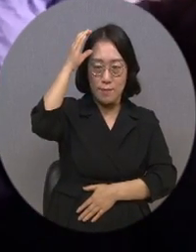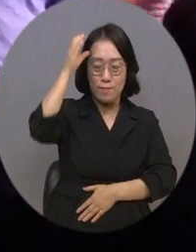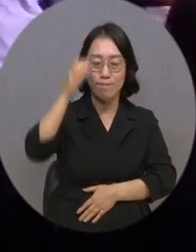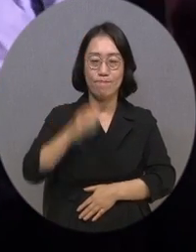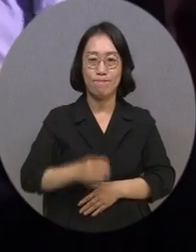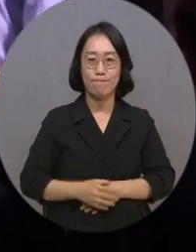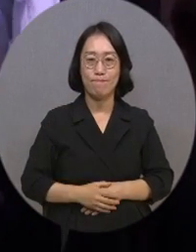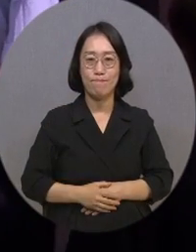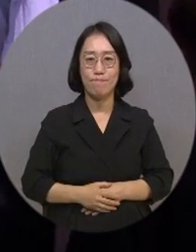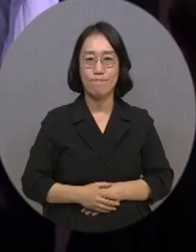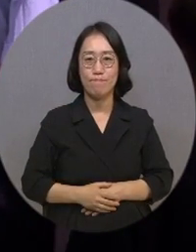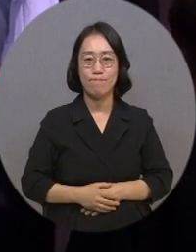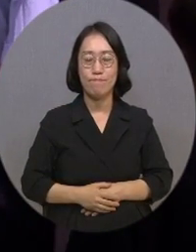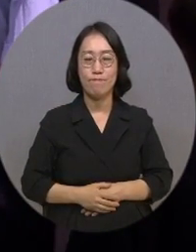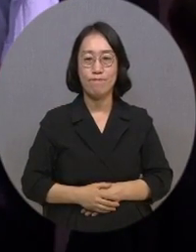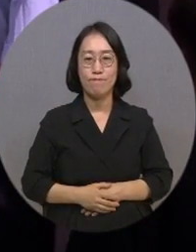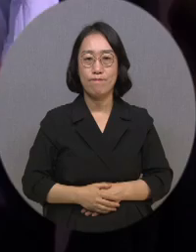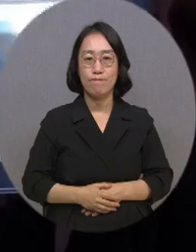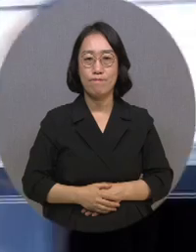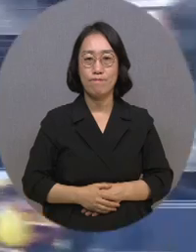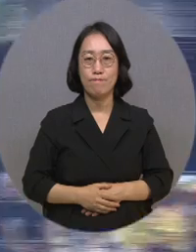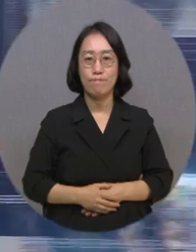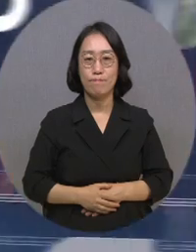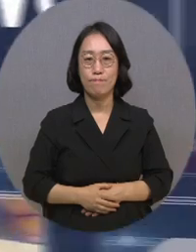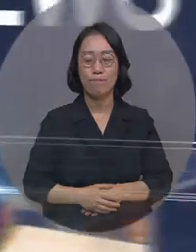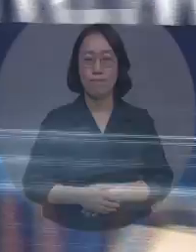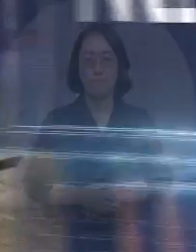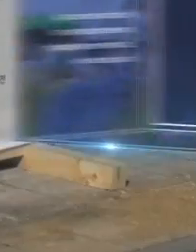경기방송 정선입니다.